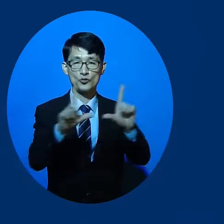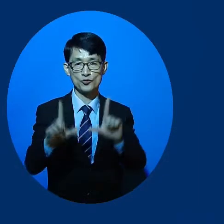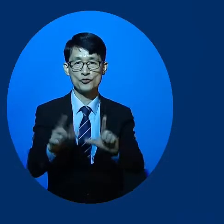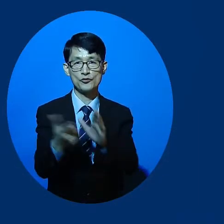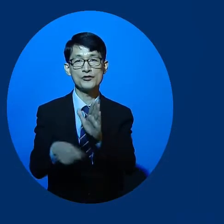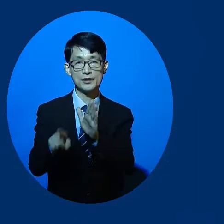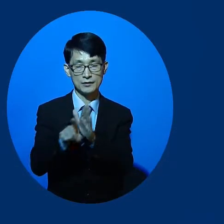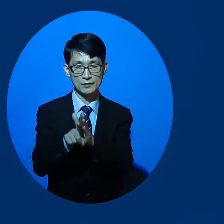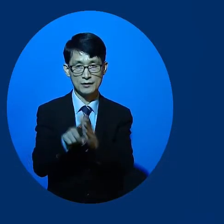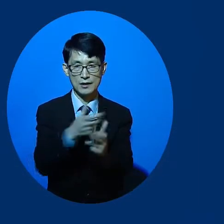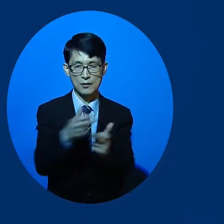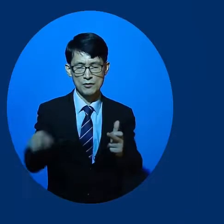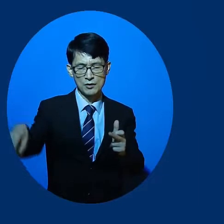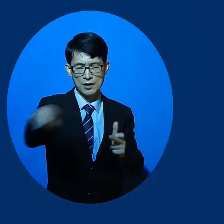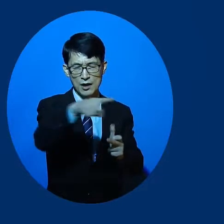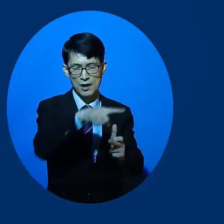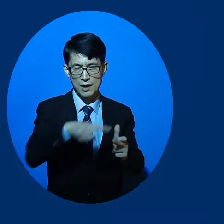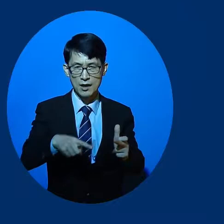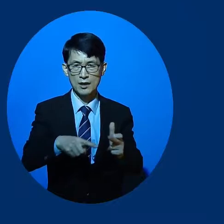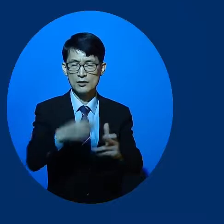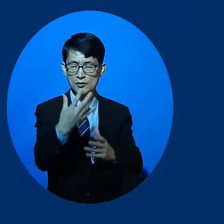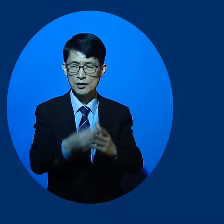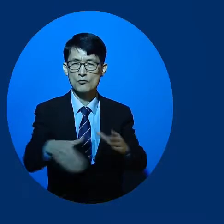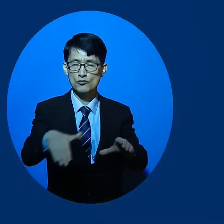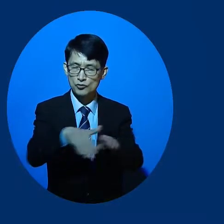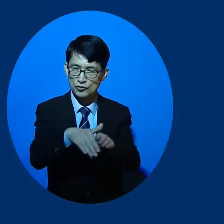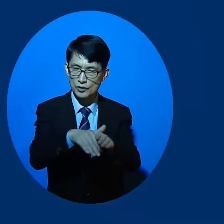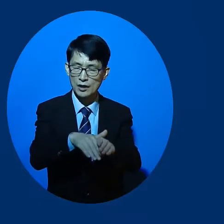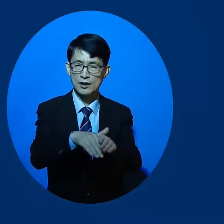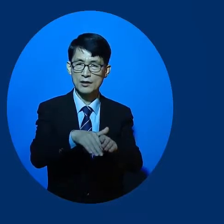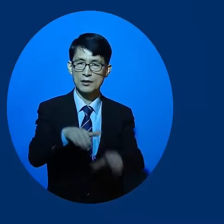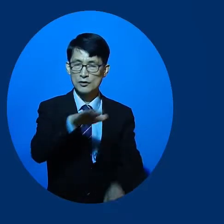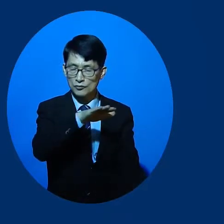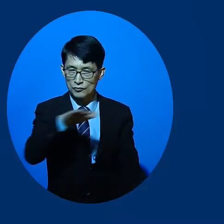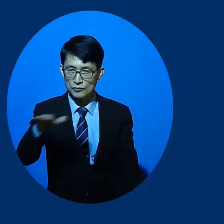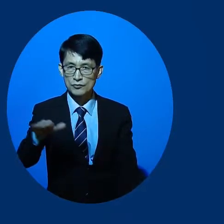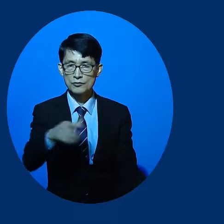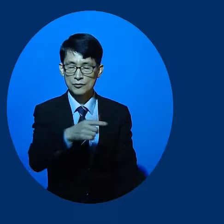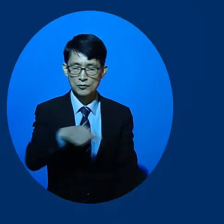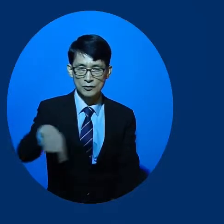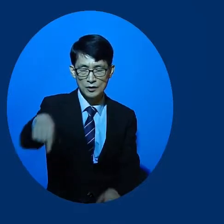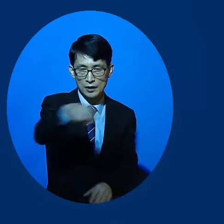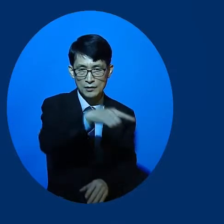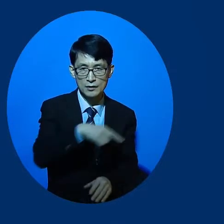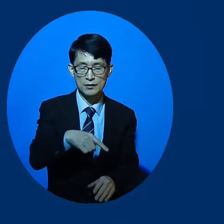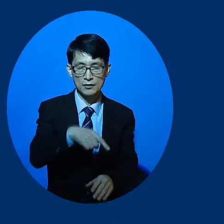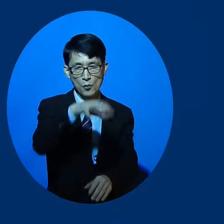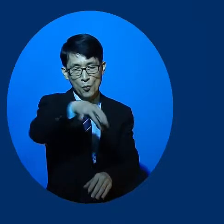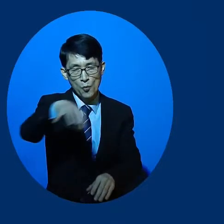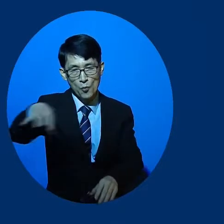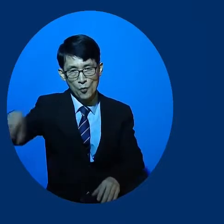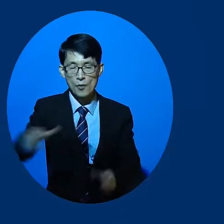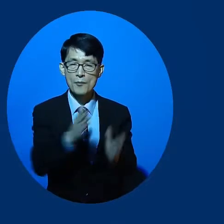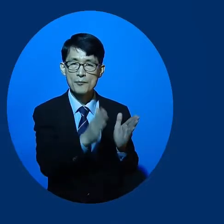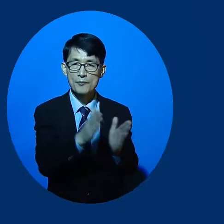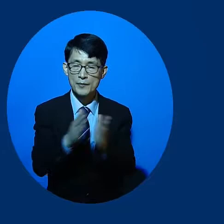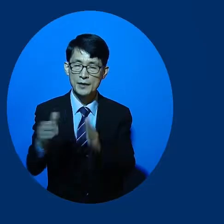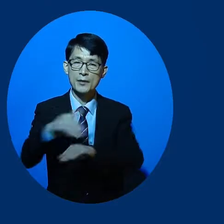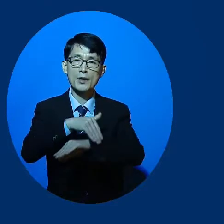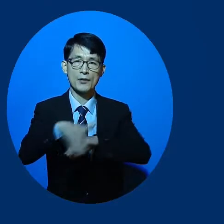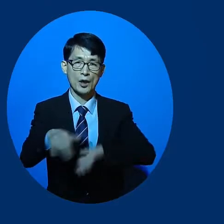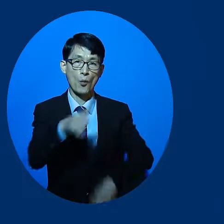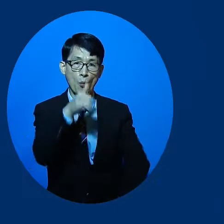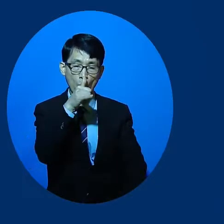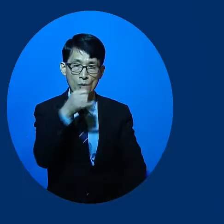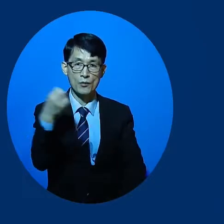전체의 문화적 수준과 지역의 화합에 기여할 것이며 더불어